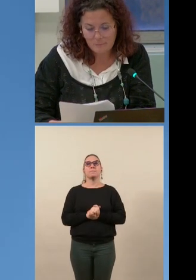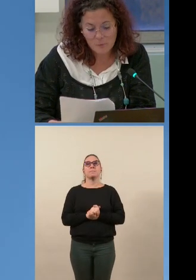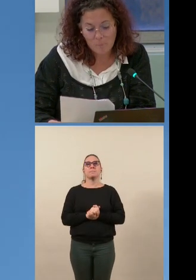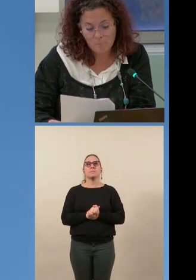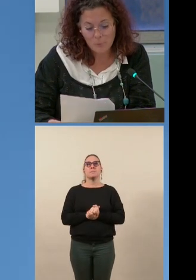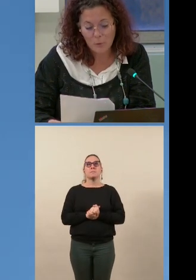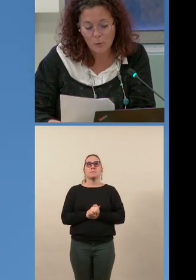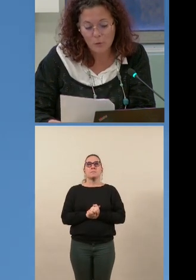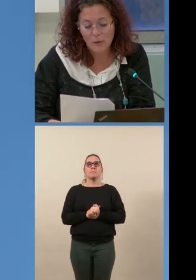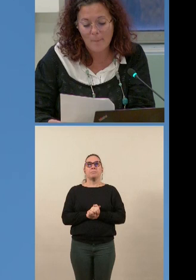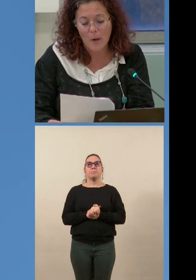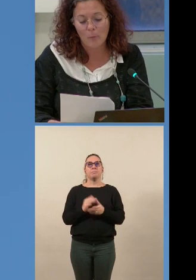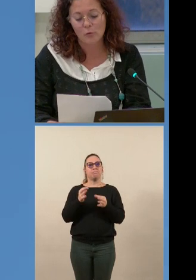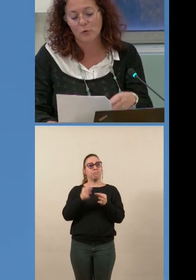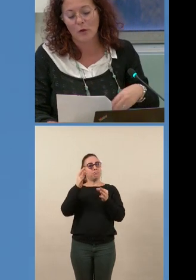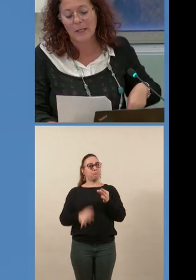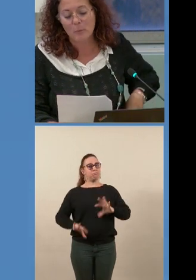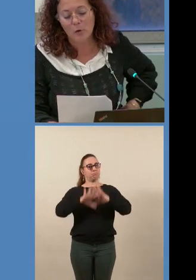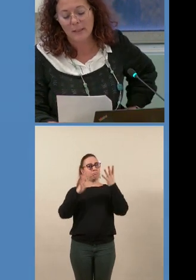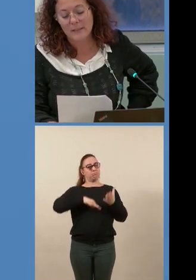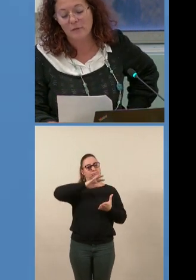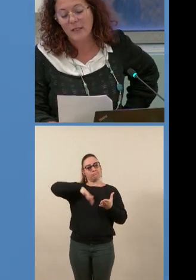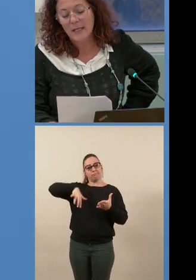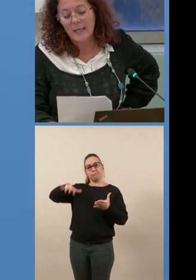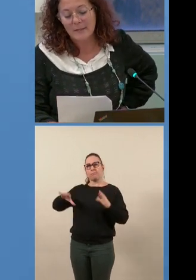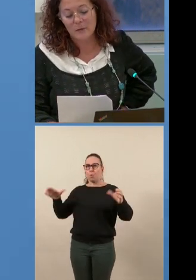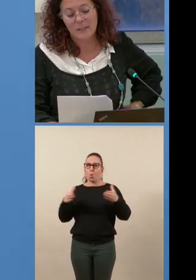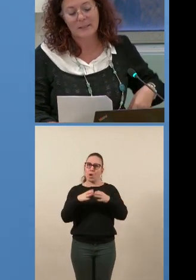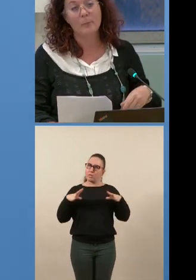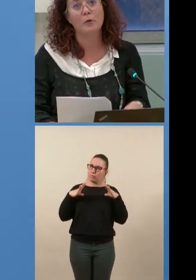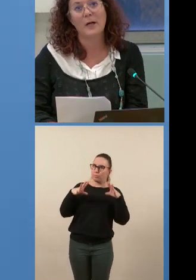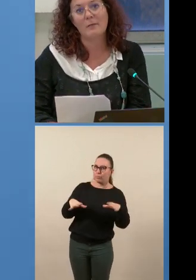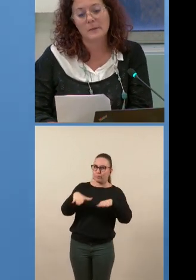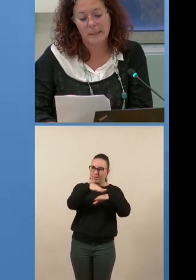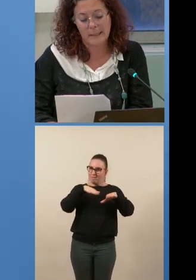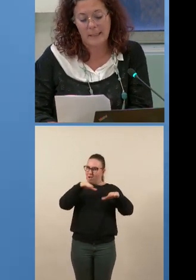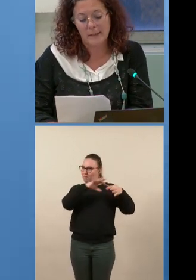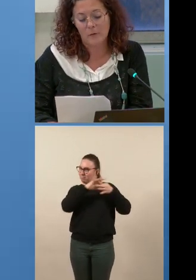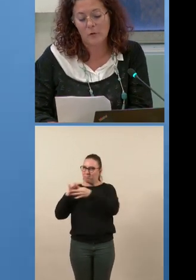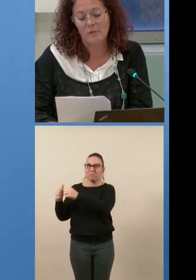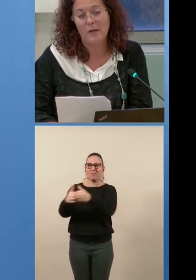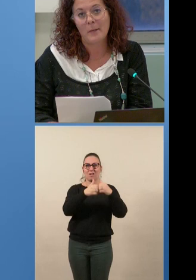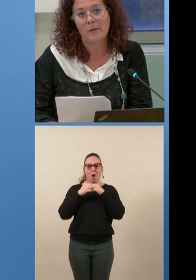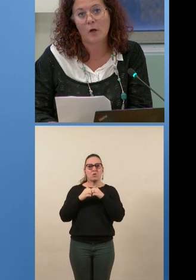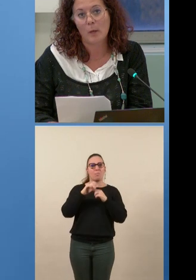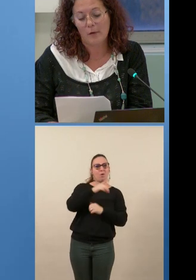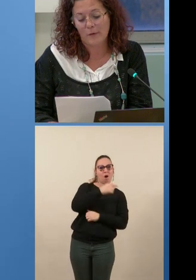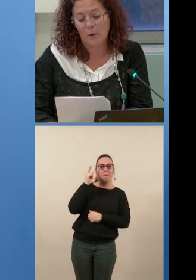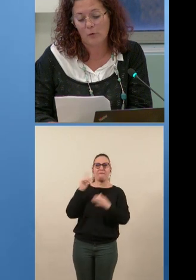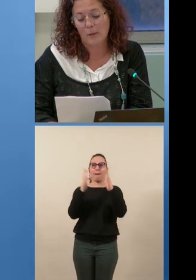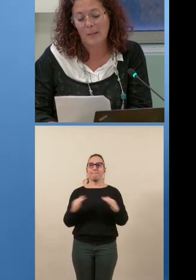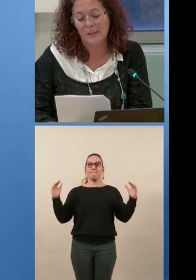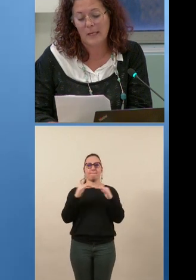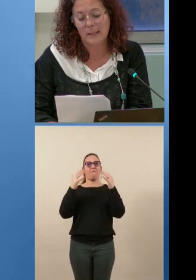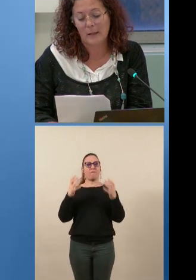derni pour conclure ce rapport montre notre engagement collectif et transversal pour faire avancer l'égalité entre les femmes et les hommes et faire